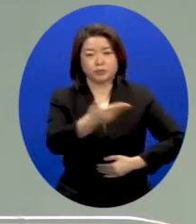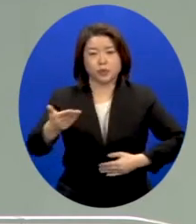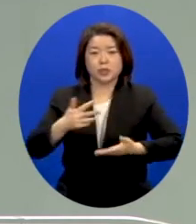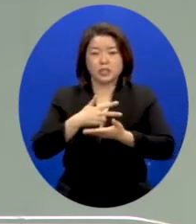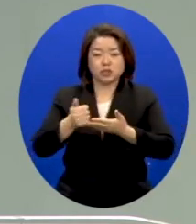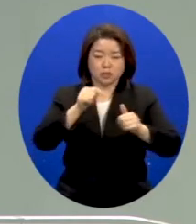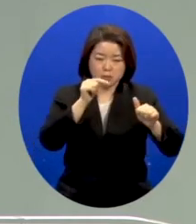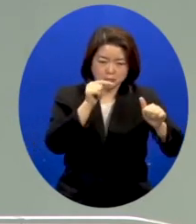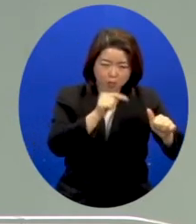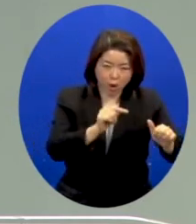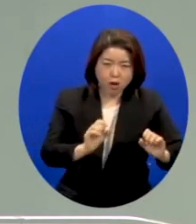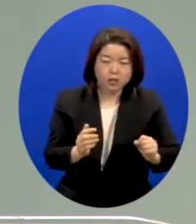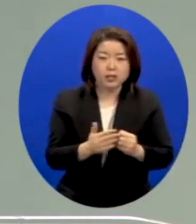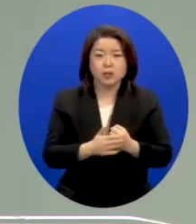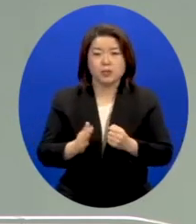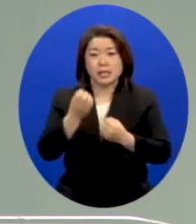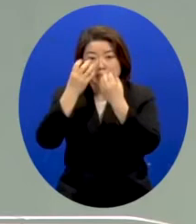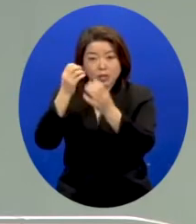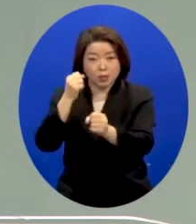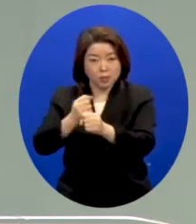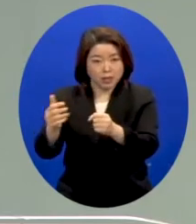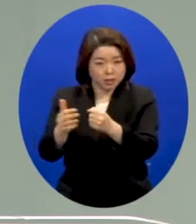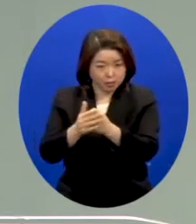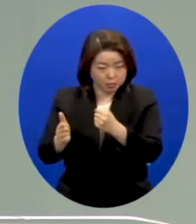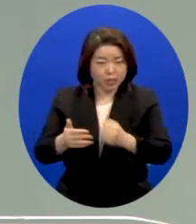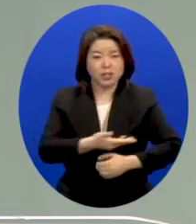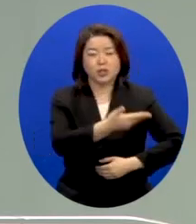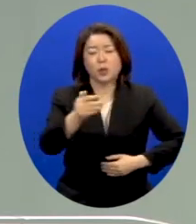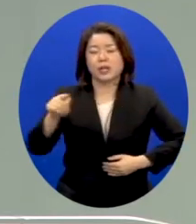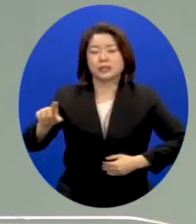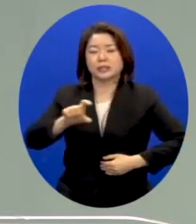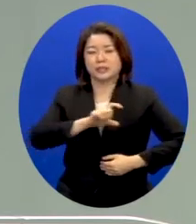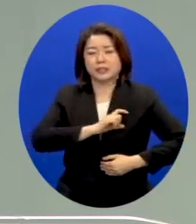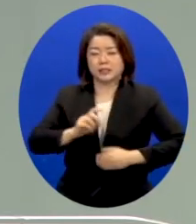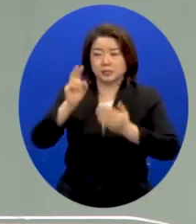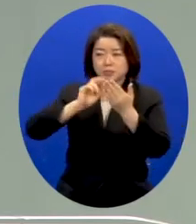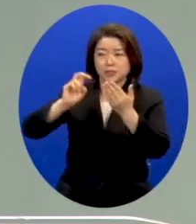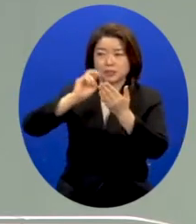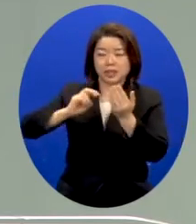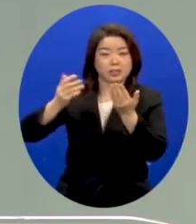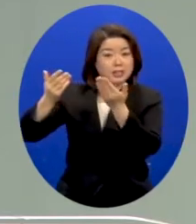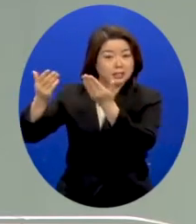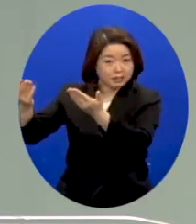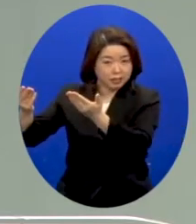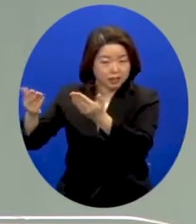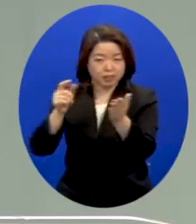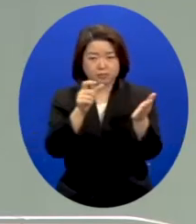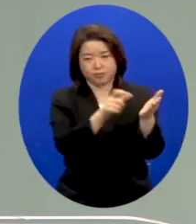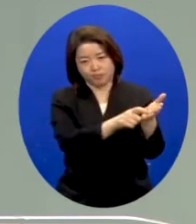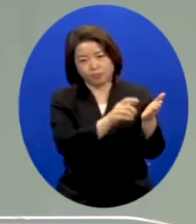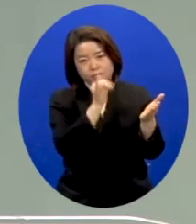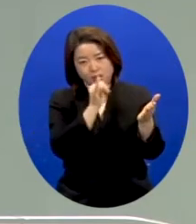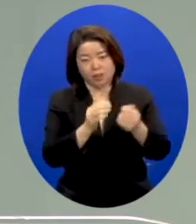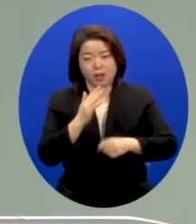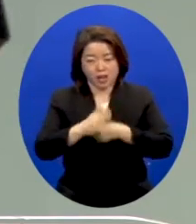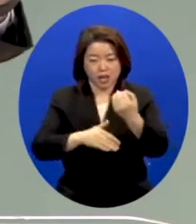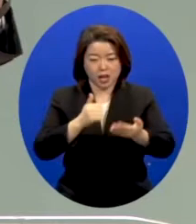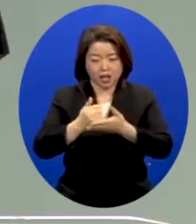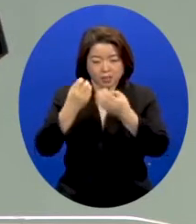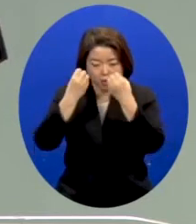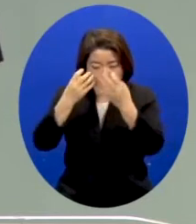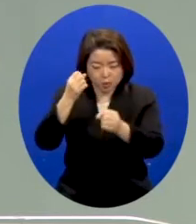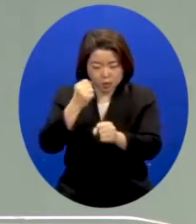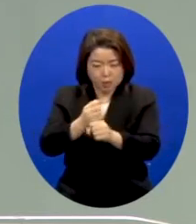창조 되었으니 너희는 그 이름을 찬양하여라 그렇게 말씀 합니다 하나님이 창조하신 모든